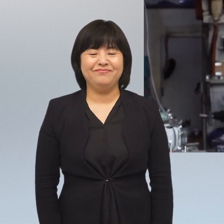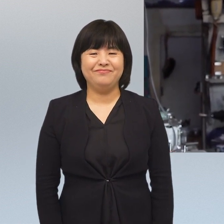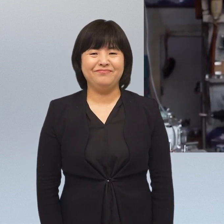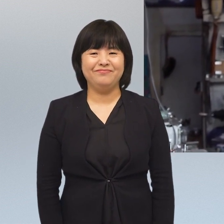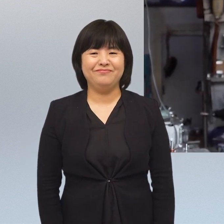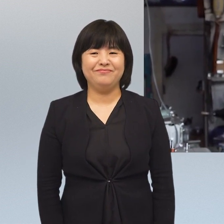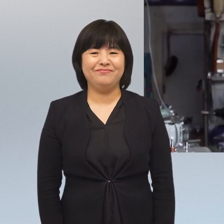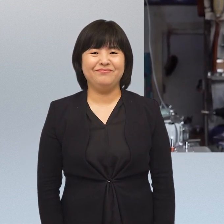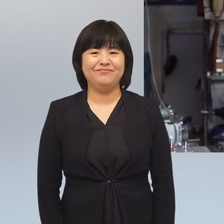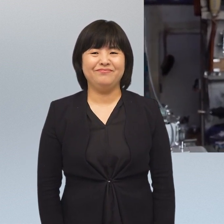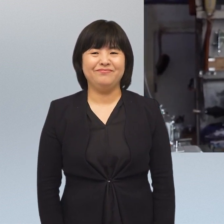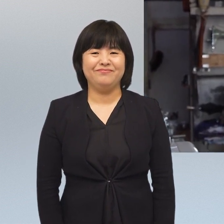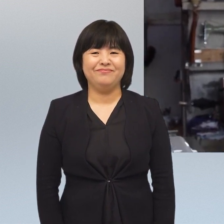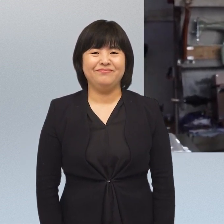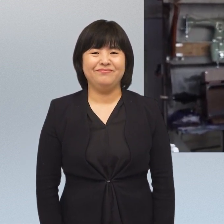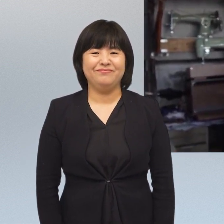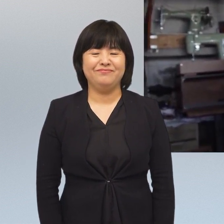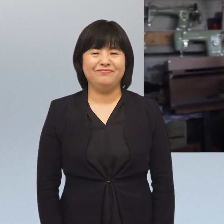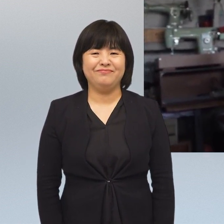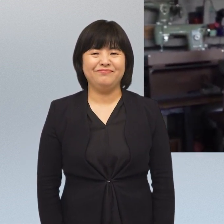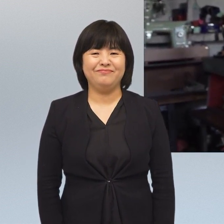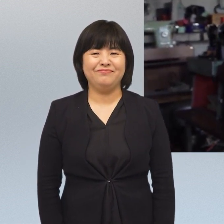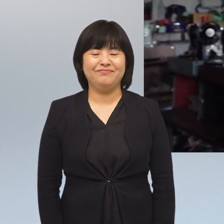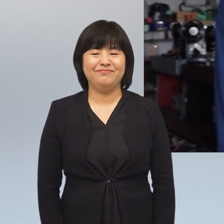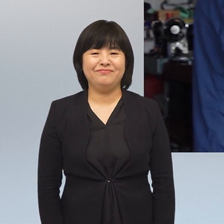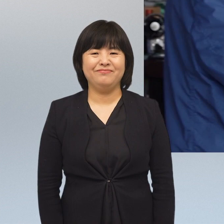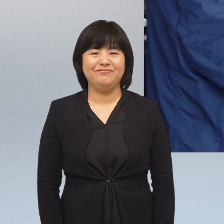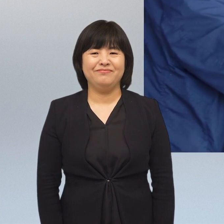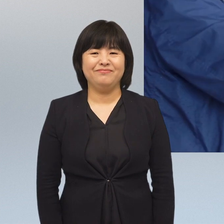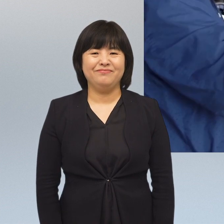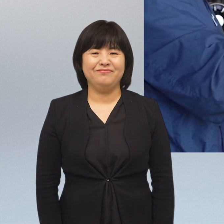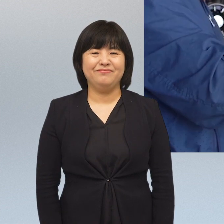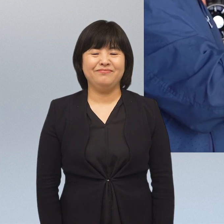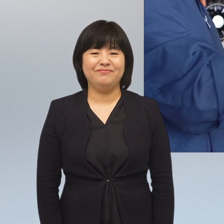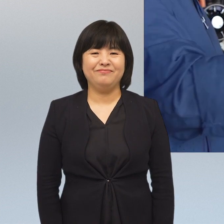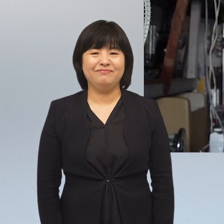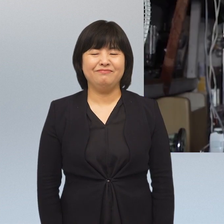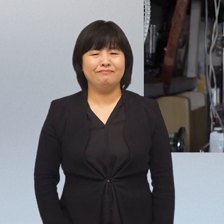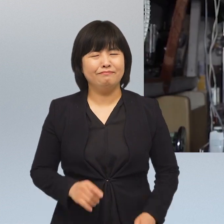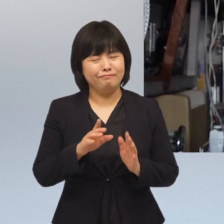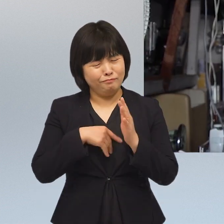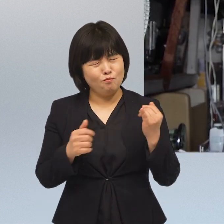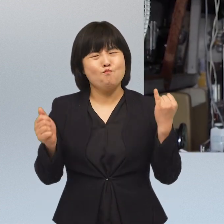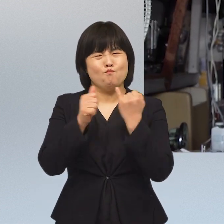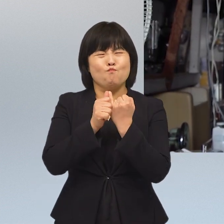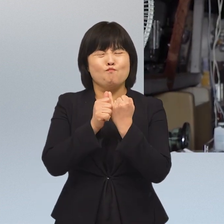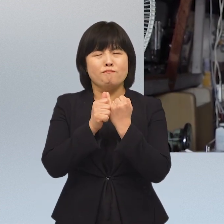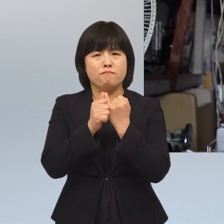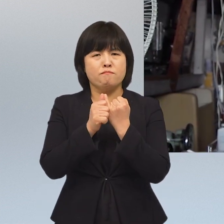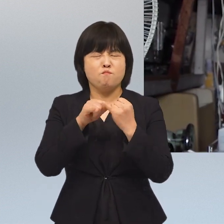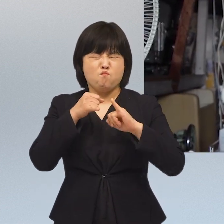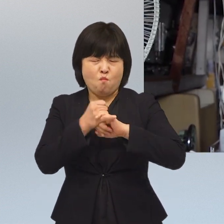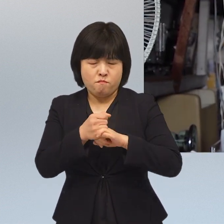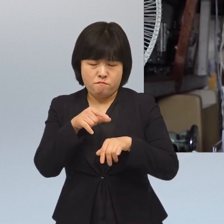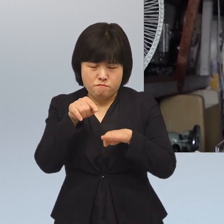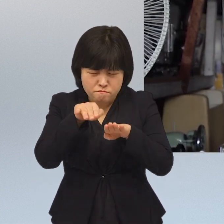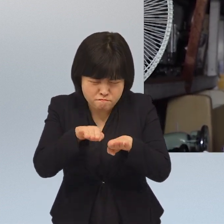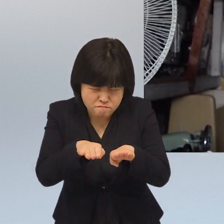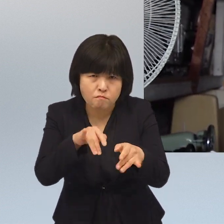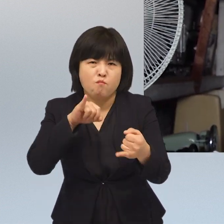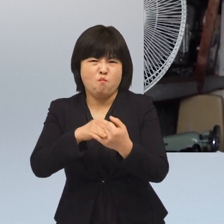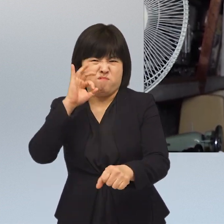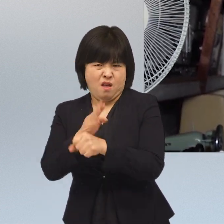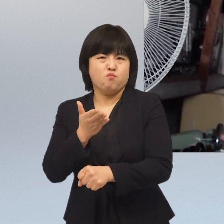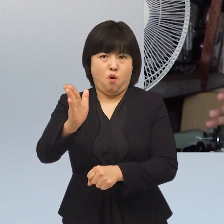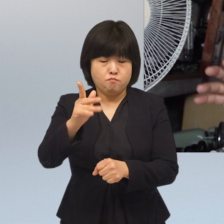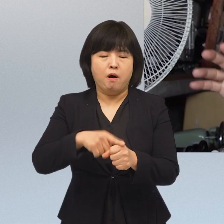후반기부터서 우리 국산을 만드는 것이 이제 이런 의식이에요. 그때는 결혼할 때는